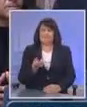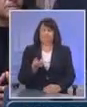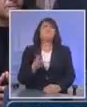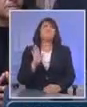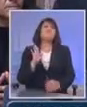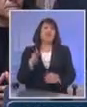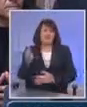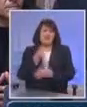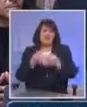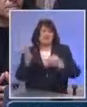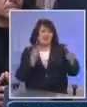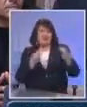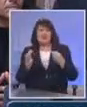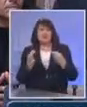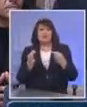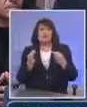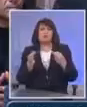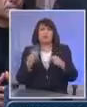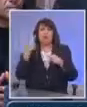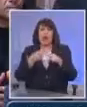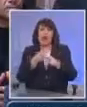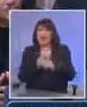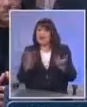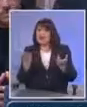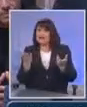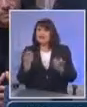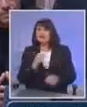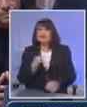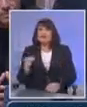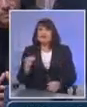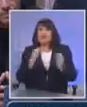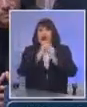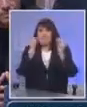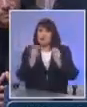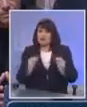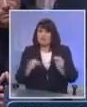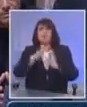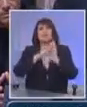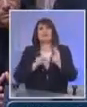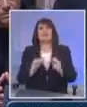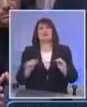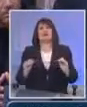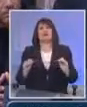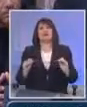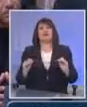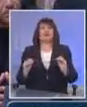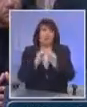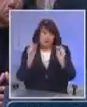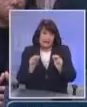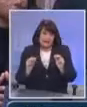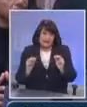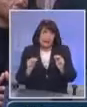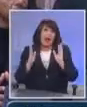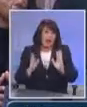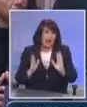πει κάτι. Ότι οι αριστείς είναι αποτέλεσμα του εκπαιδευτικού συστήματος και της παιδείας. Αλλά